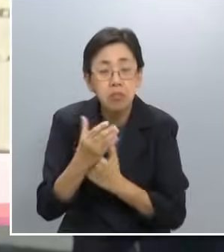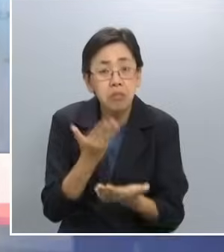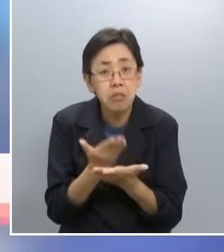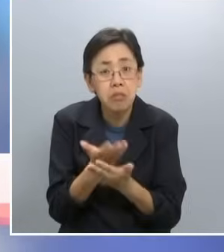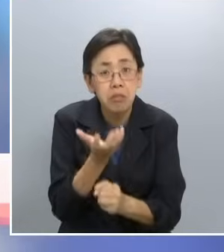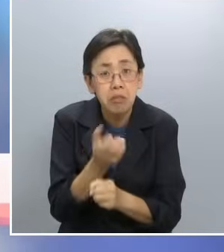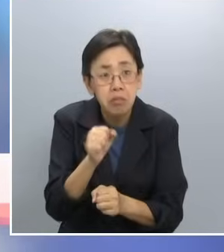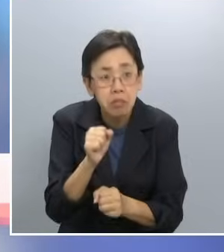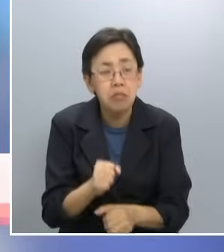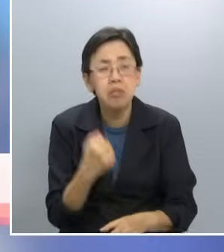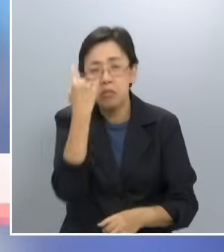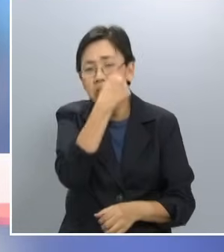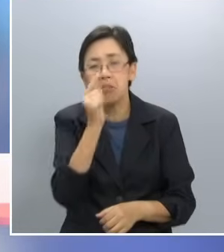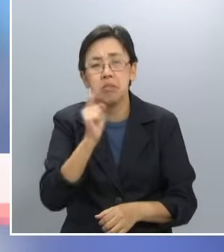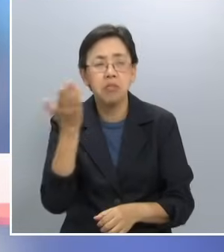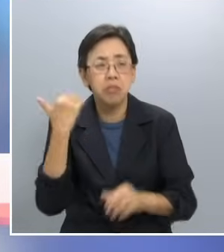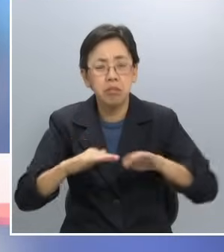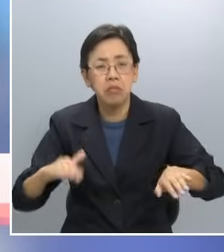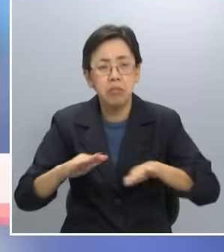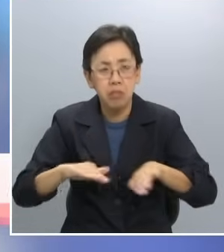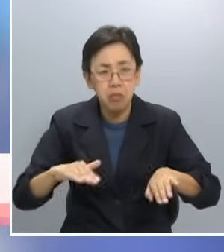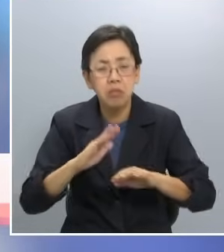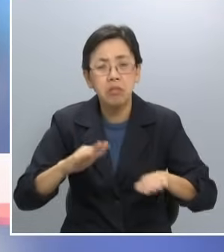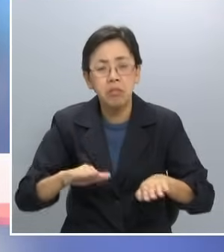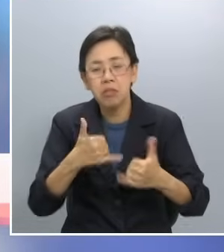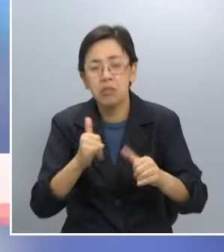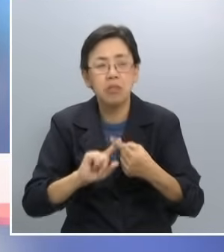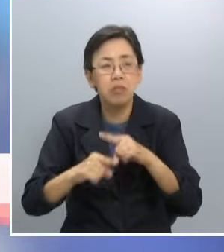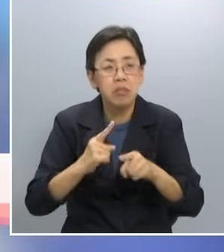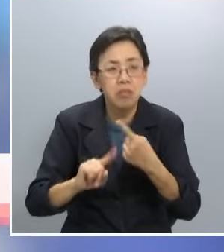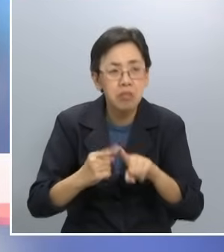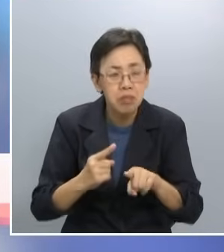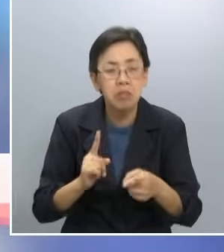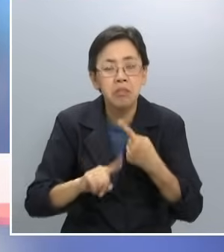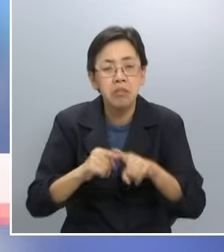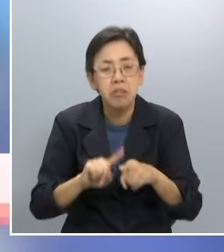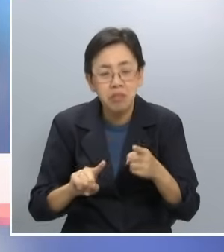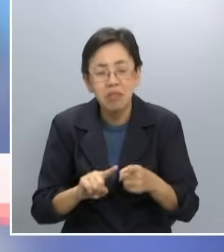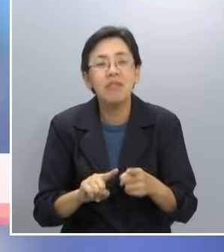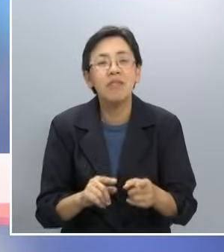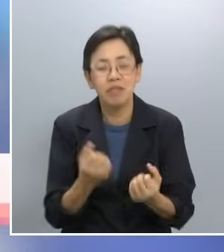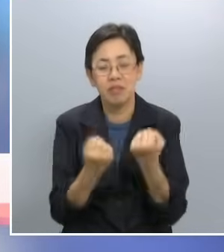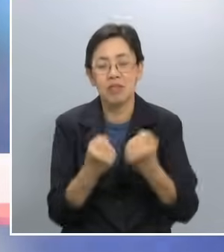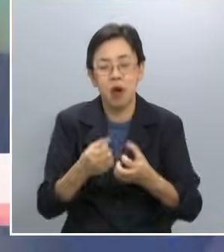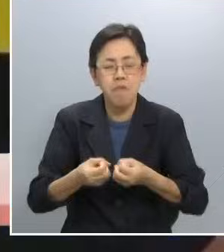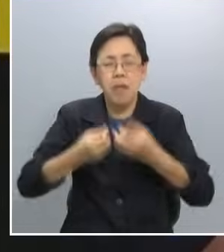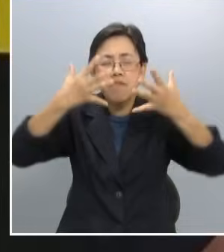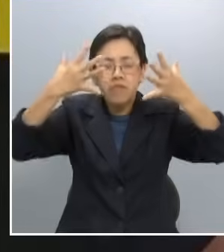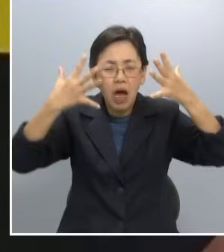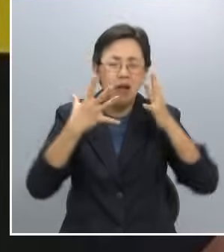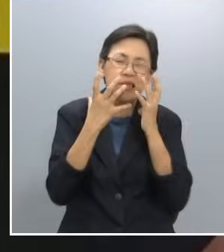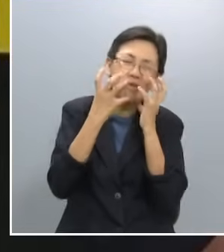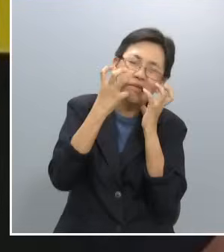เธอบอกว่าเป็นแผลที่เกิดขึ้นตั้งแต่สมัยเด็กตอนเด็กๆไปเล่นกับเพื่อนแล้วมีวัตถุของเหลวในรถระเบิดใส่ก็เลยเป็น